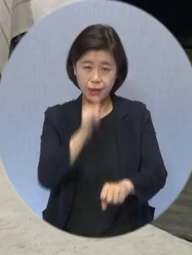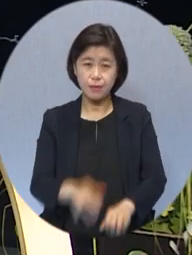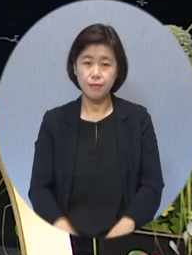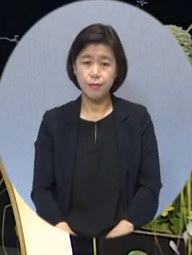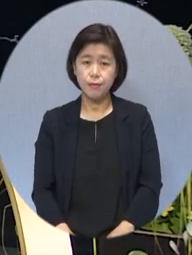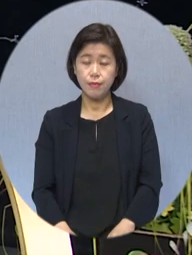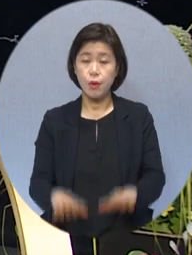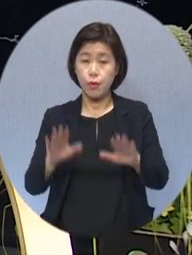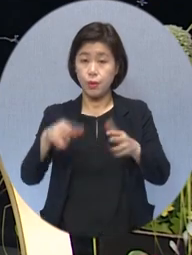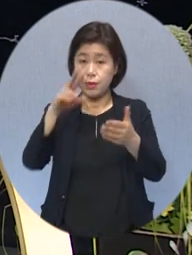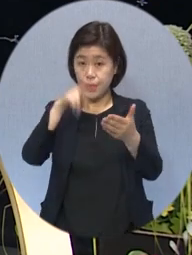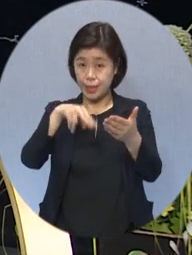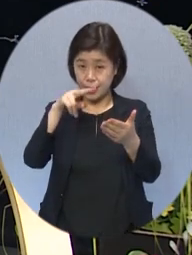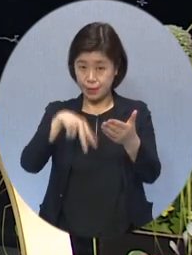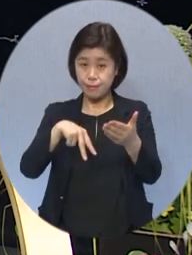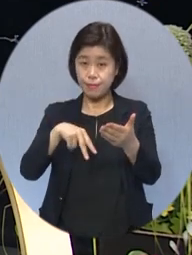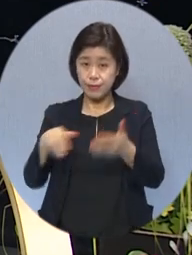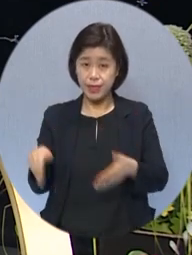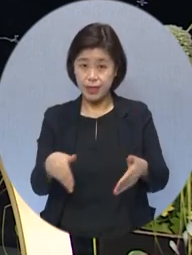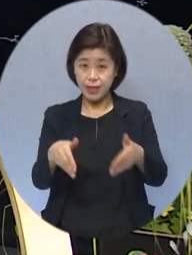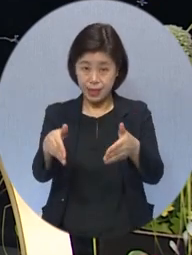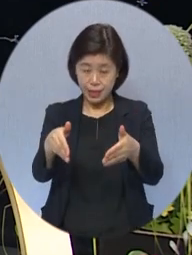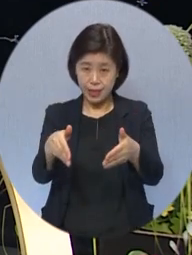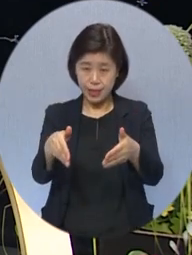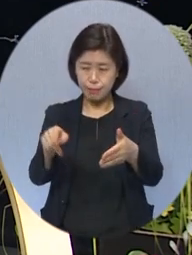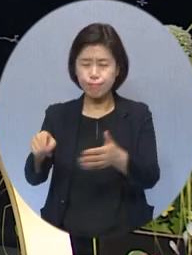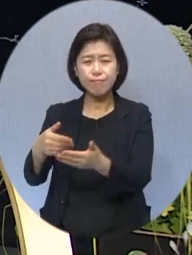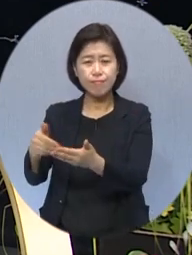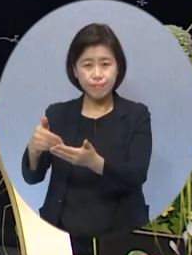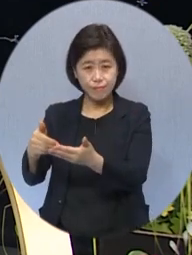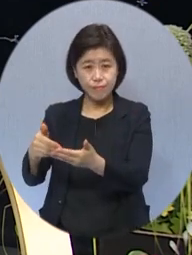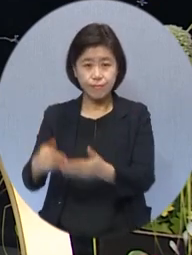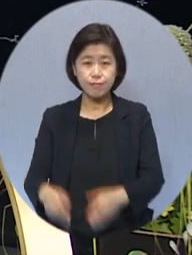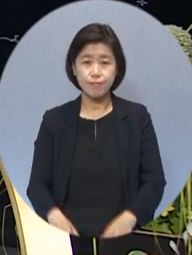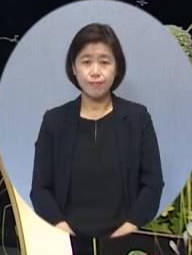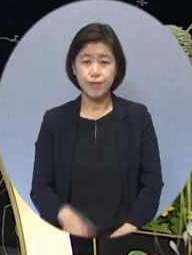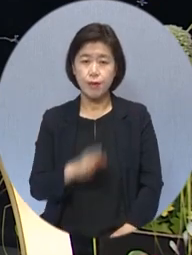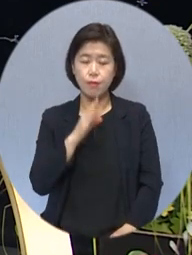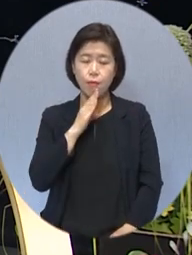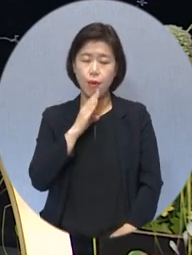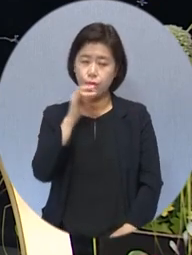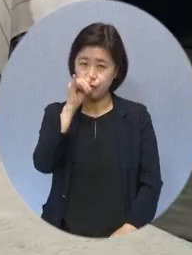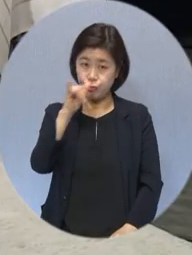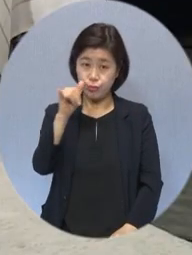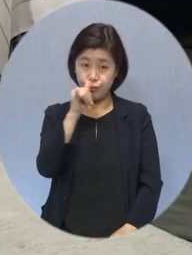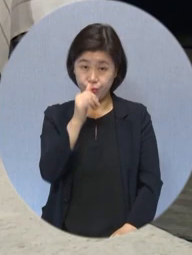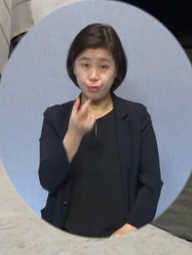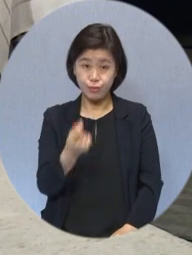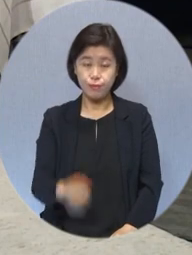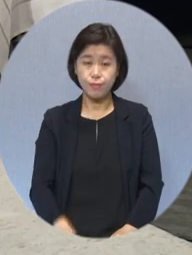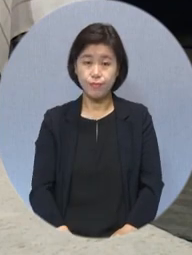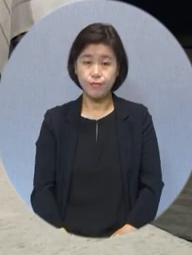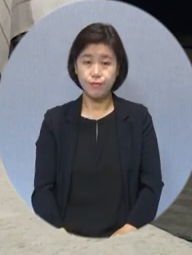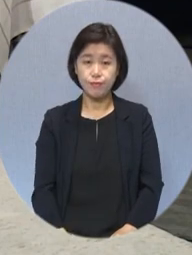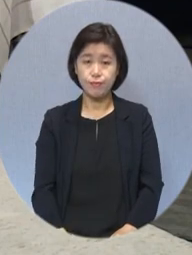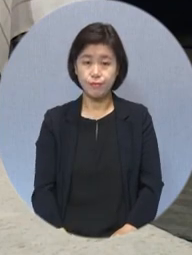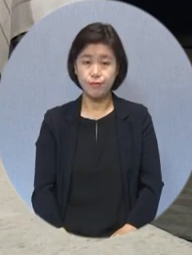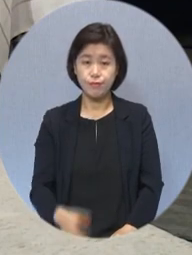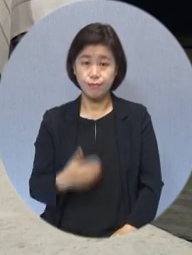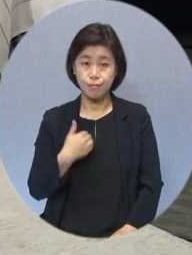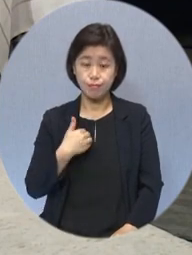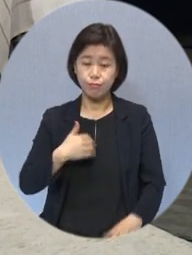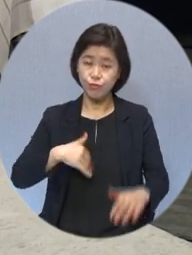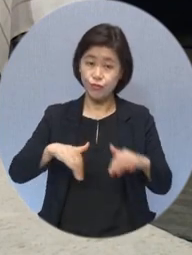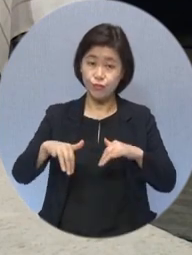작품 길, 박수근의 그림 참 훌륭하지 않습니까? 저는 지나는 길에 서점이 보이면